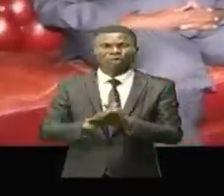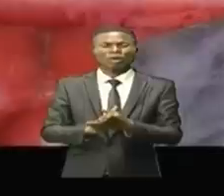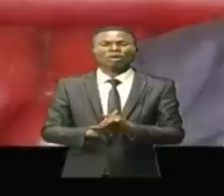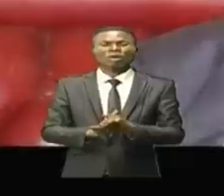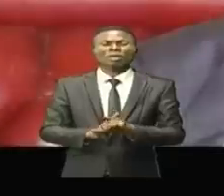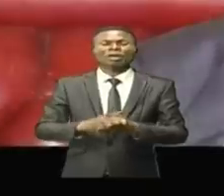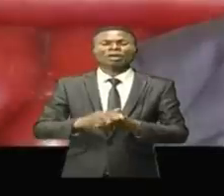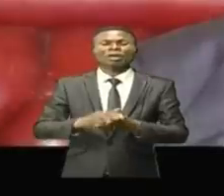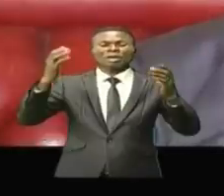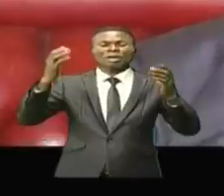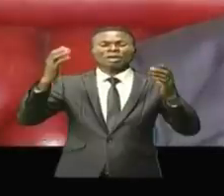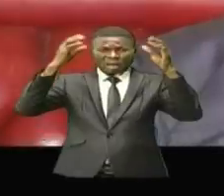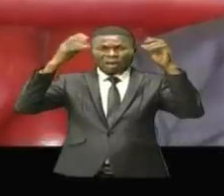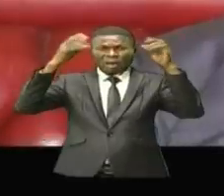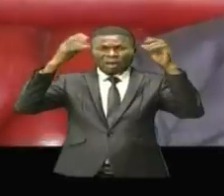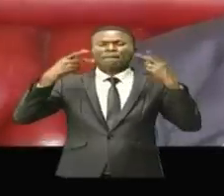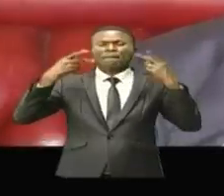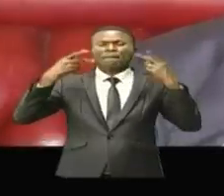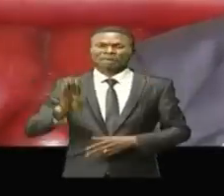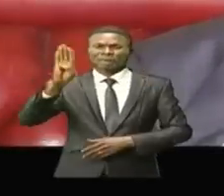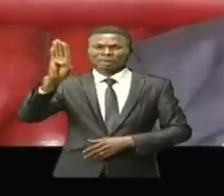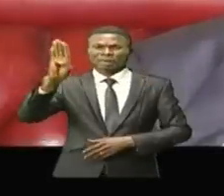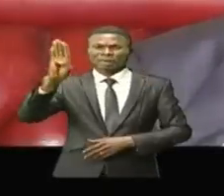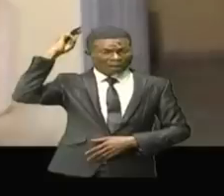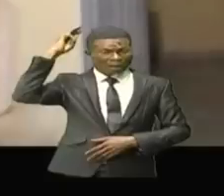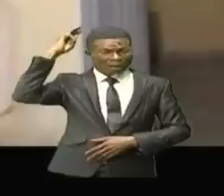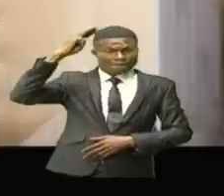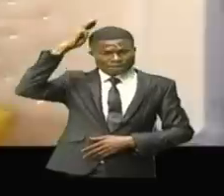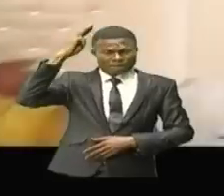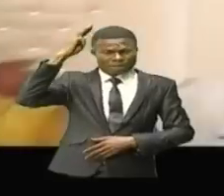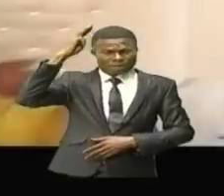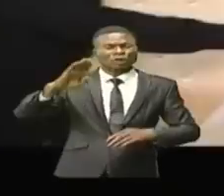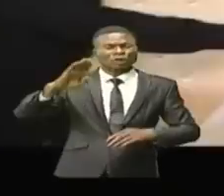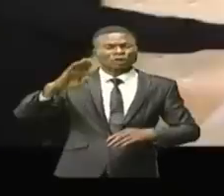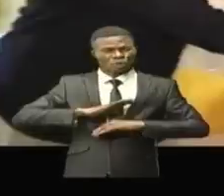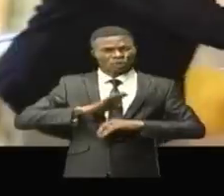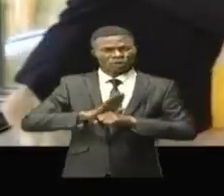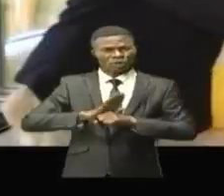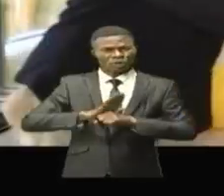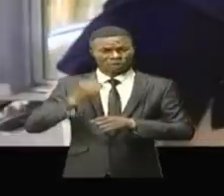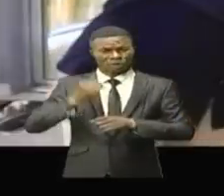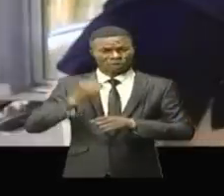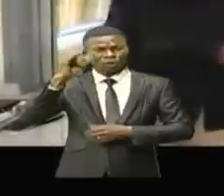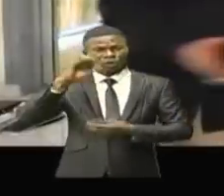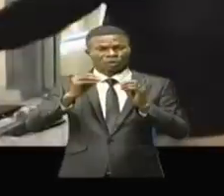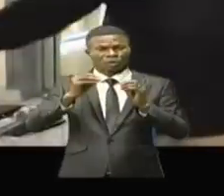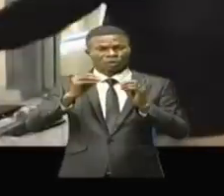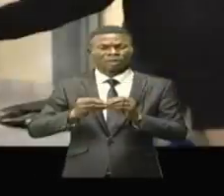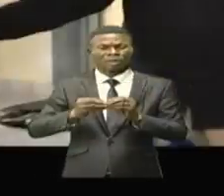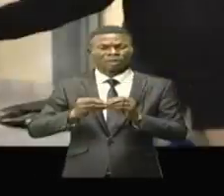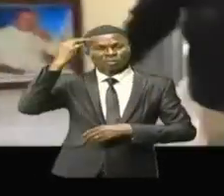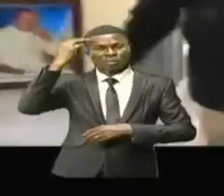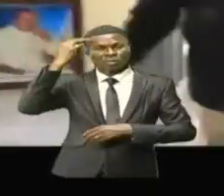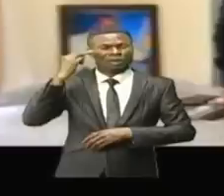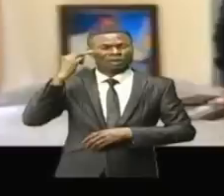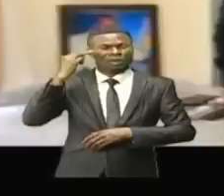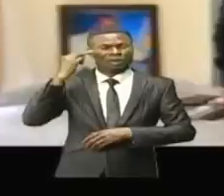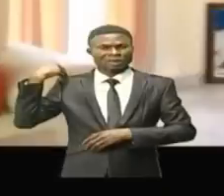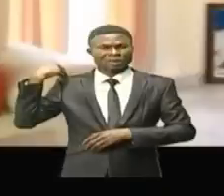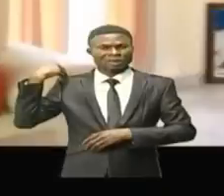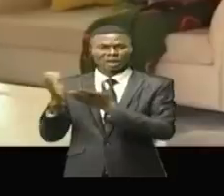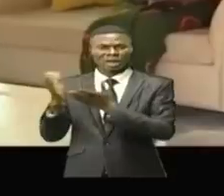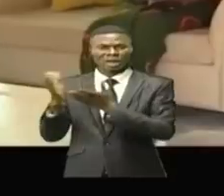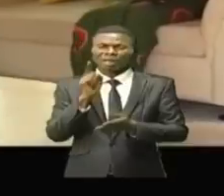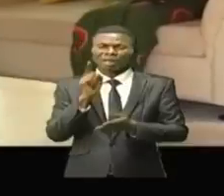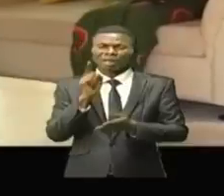Baruti. Ce dernier n'a pas caché sa satisfaction. Aussitôt, le cortège du numéro 1 du portefeuille s'était embralé vers la résidence